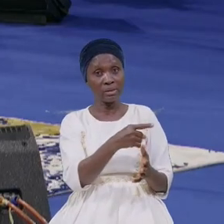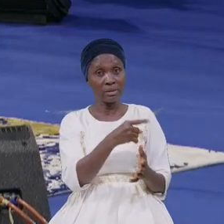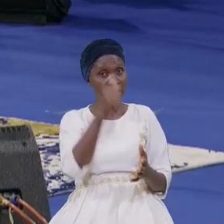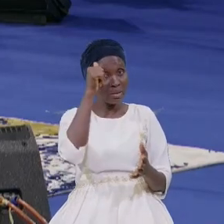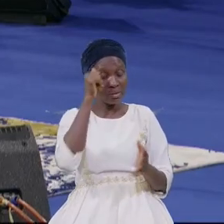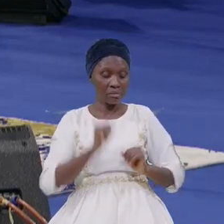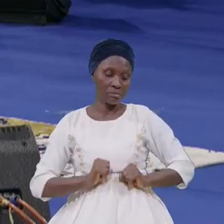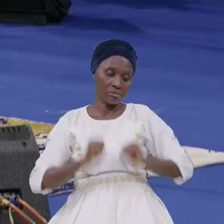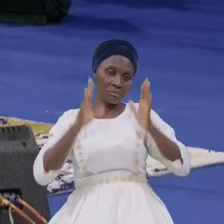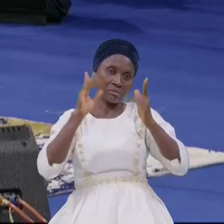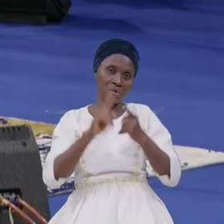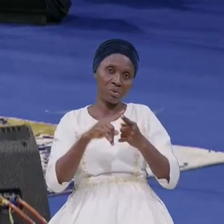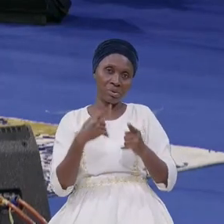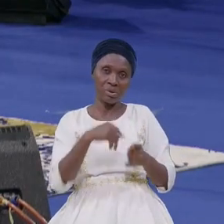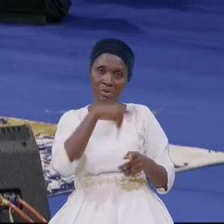sont